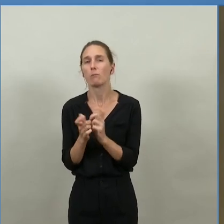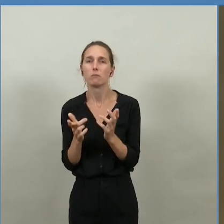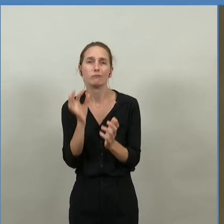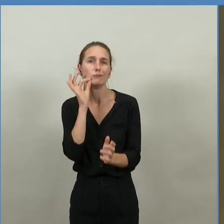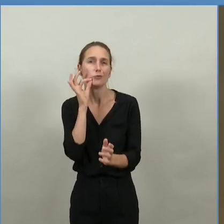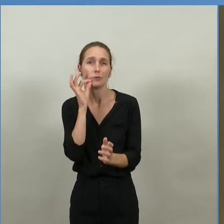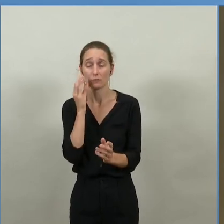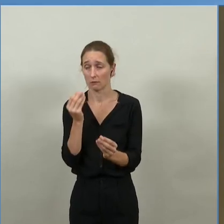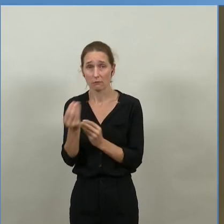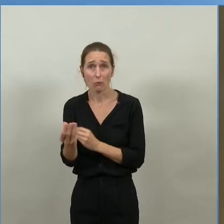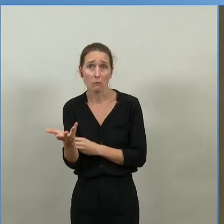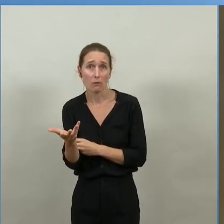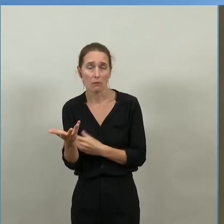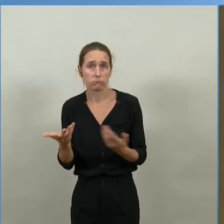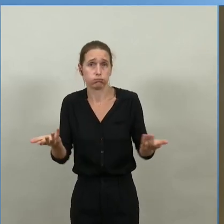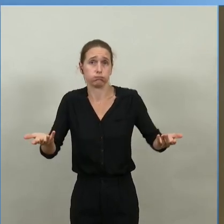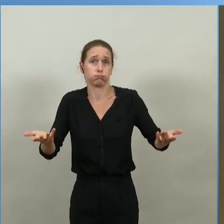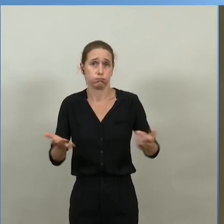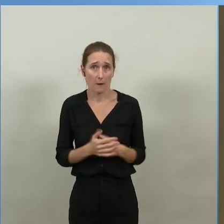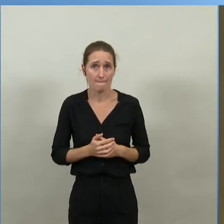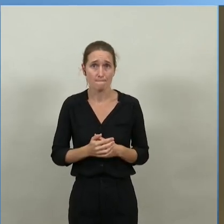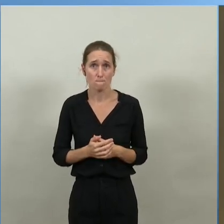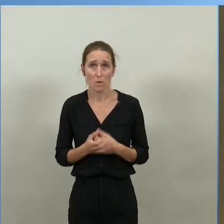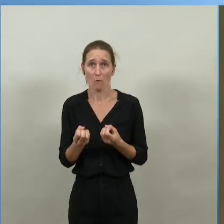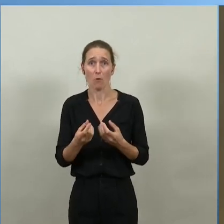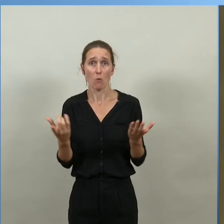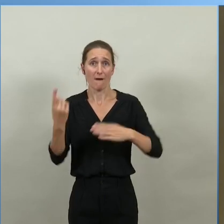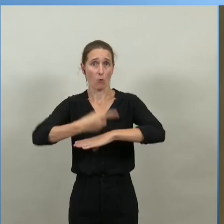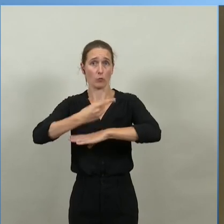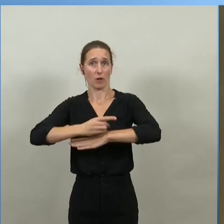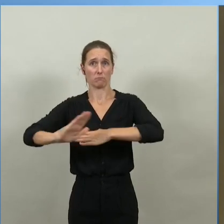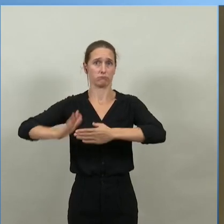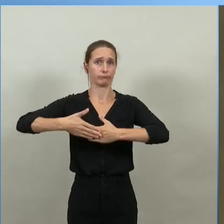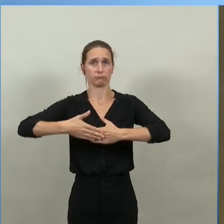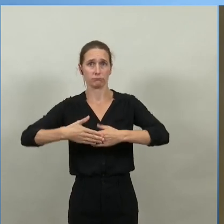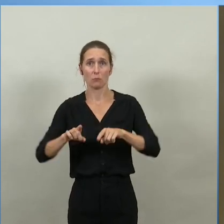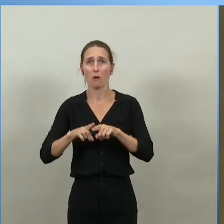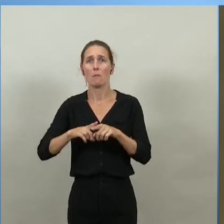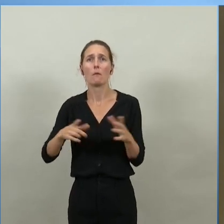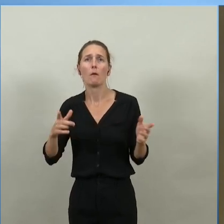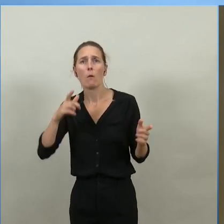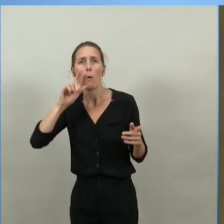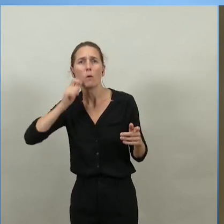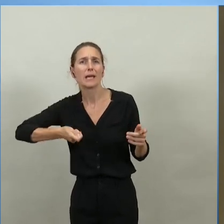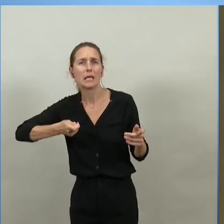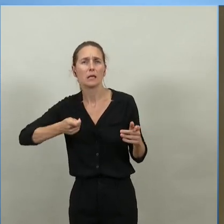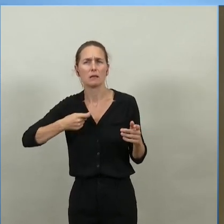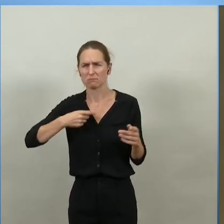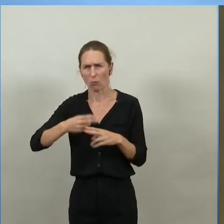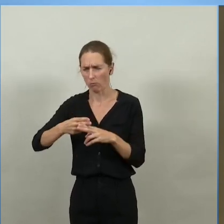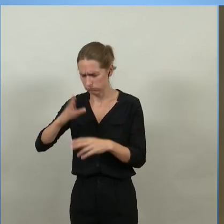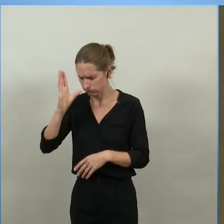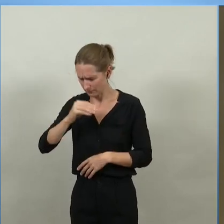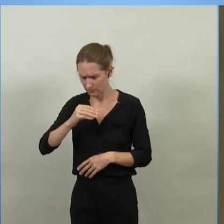avancera sur quoi tout simplement on a fermé les frontières comme il a fait celui de la Hongrie j'ai oublié son nom donc qu'est-ce que ça